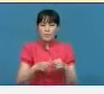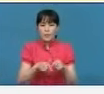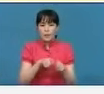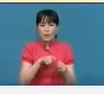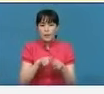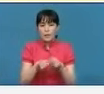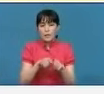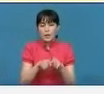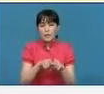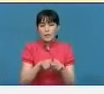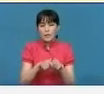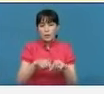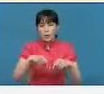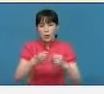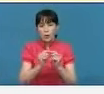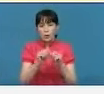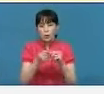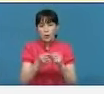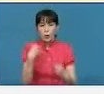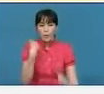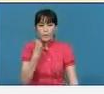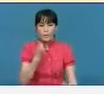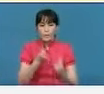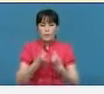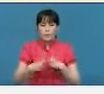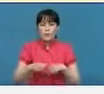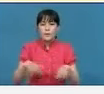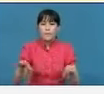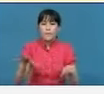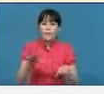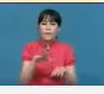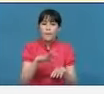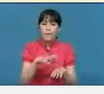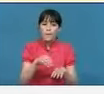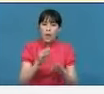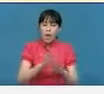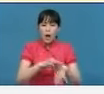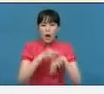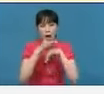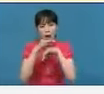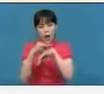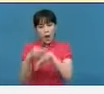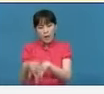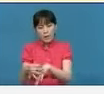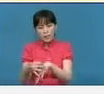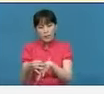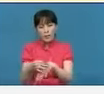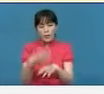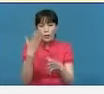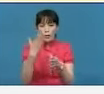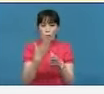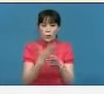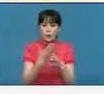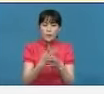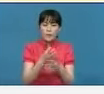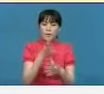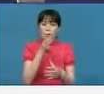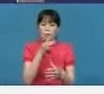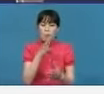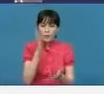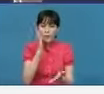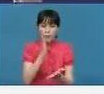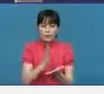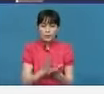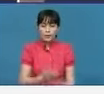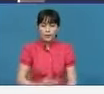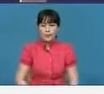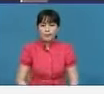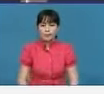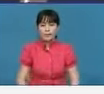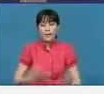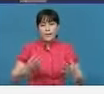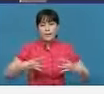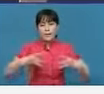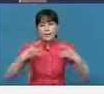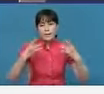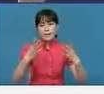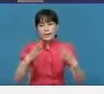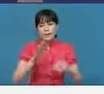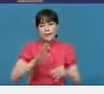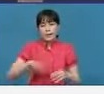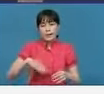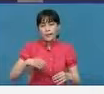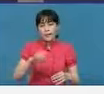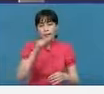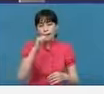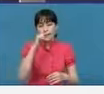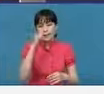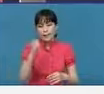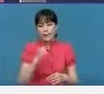жүлкі тоқыды, ұпай кеді, соның өзім барып ойын қаматты өткізген уақытларым болды. Салтанатты шарадан соң ерлік